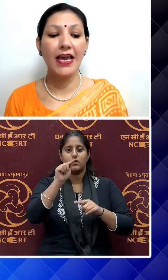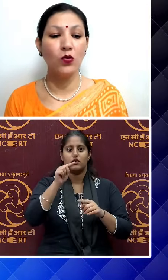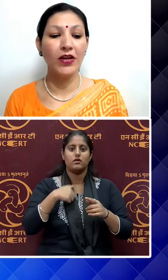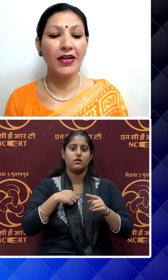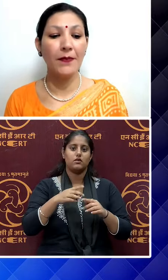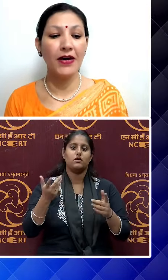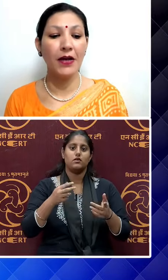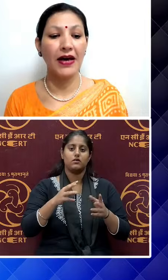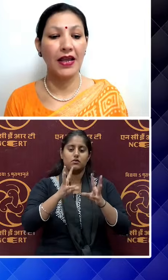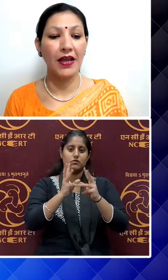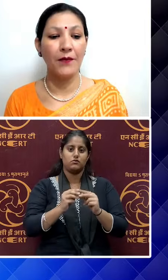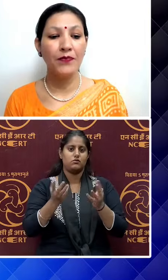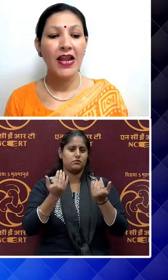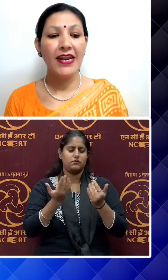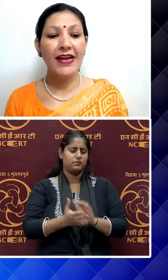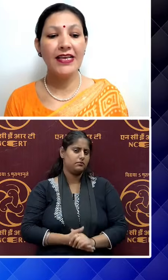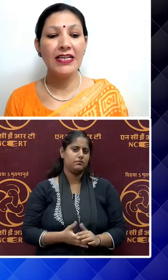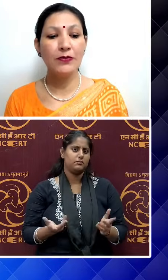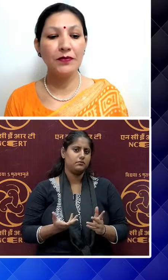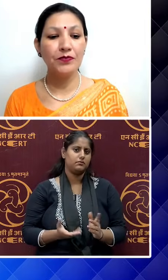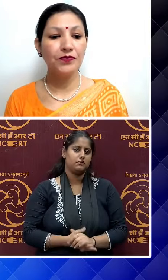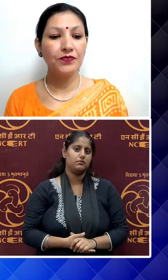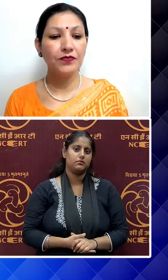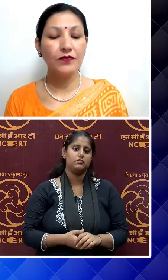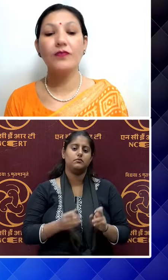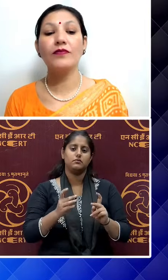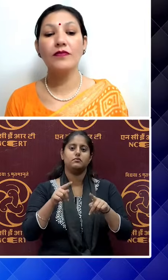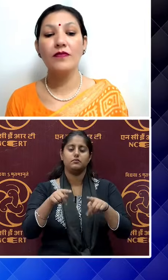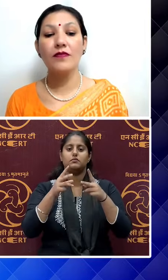से calculate आप कर पा रहे हैं. Let these be.